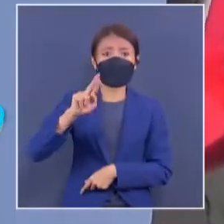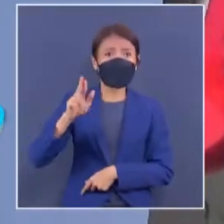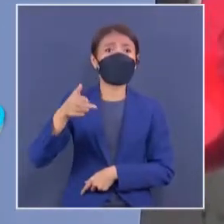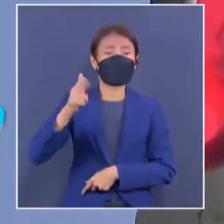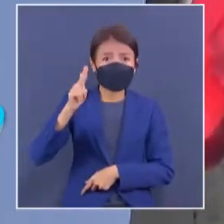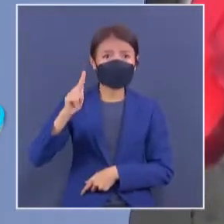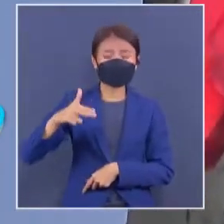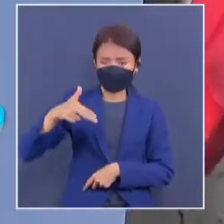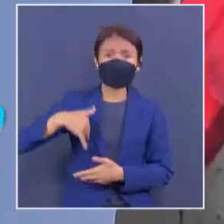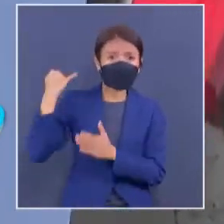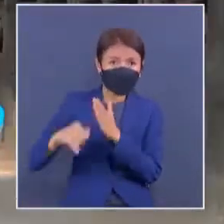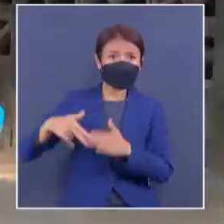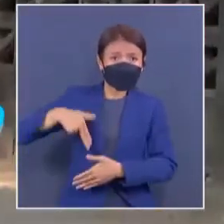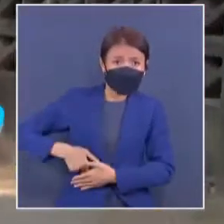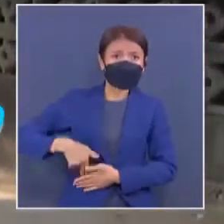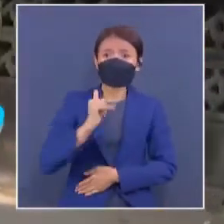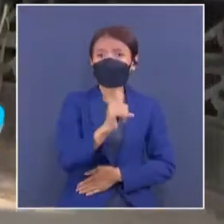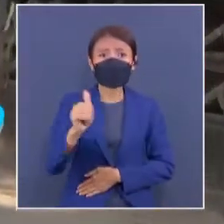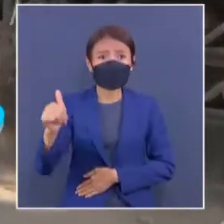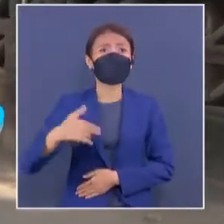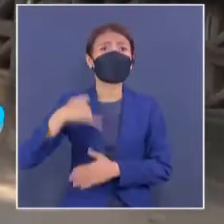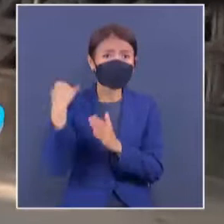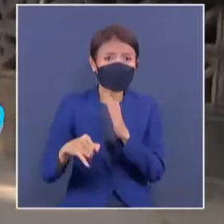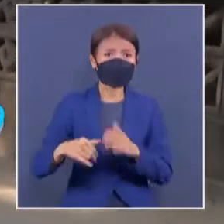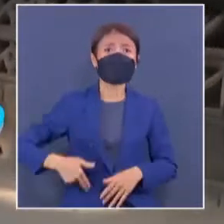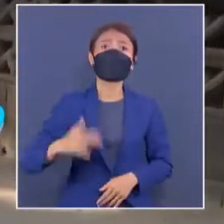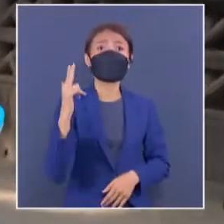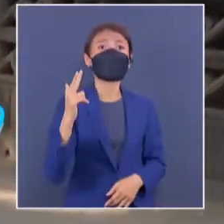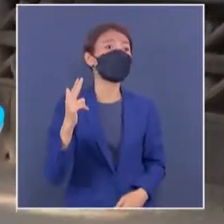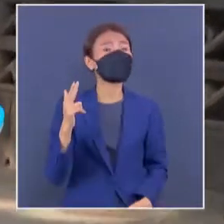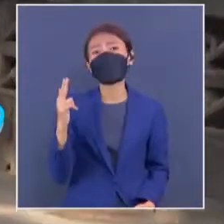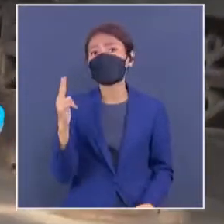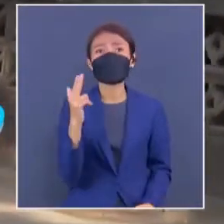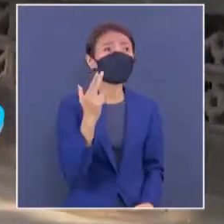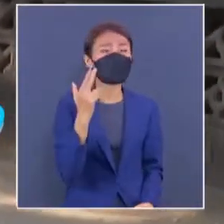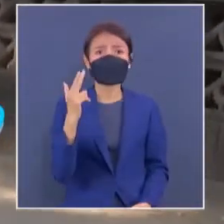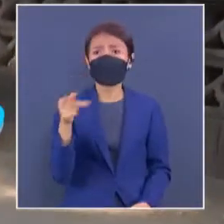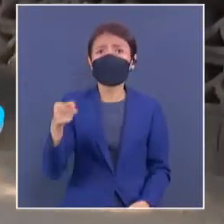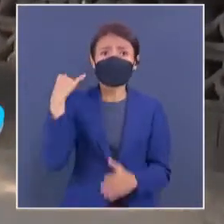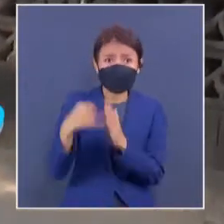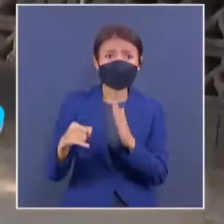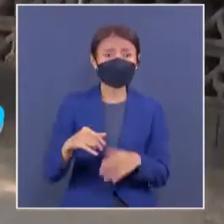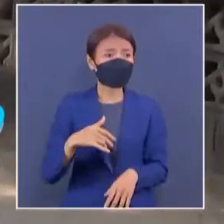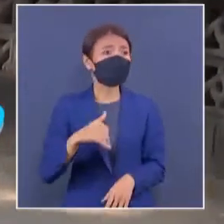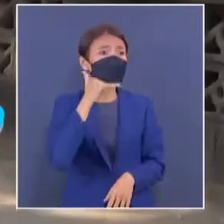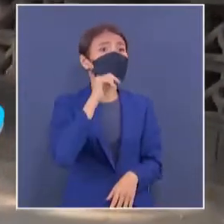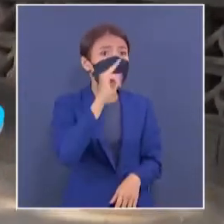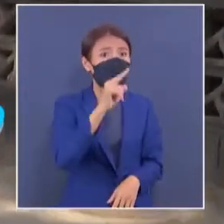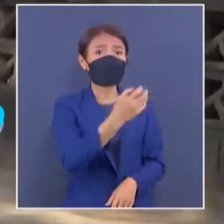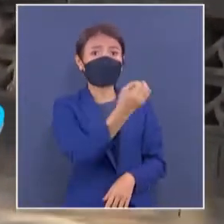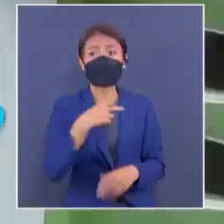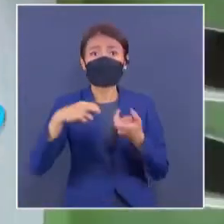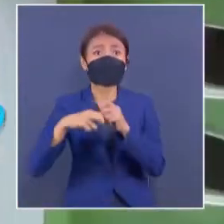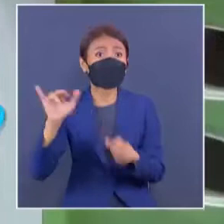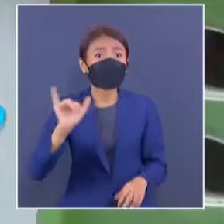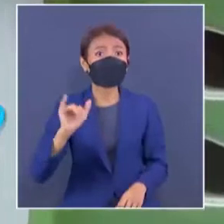ครับในการพกพาไปยังที่สาธารณะแต่ว่าตำรวจบอกว่าเดี๋ยวรอเกิดเหตุก่อนแล้วเอาเดี๋ยวครั้งหน้าเดี๋ยวจะมาโอ้โหอย่